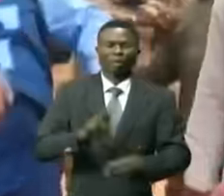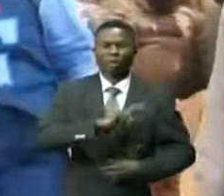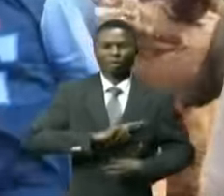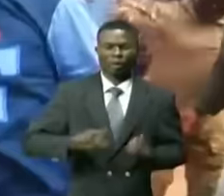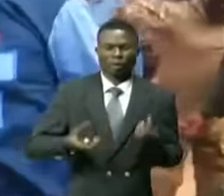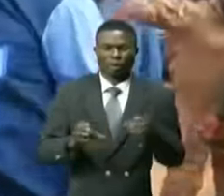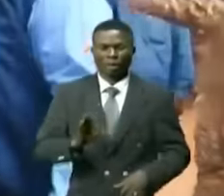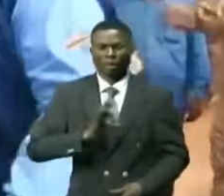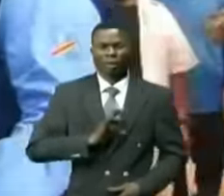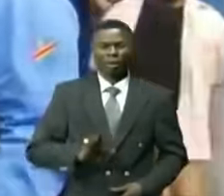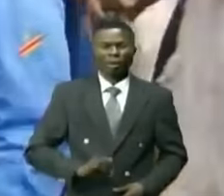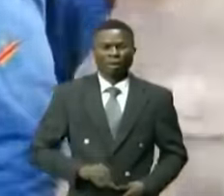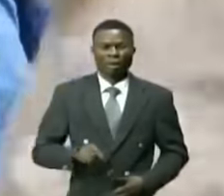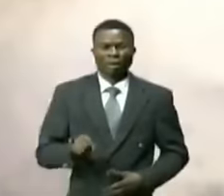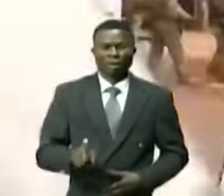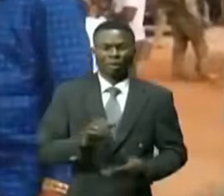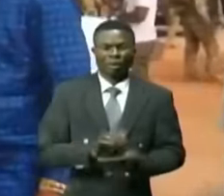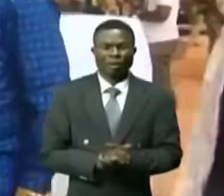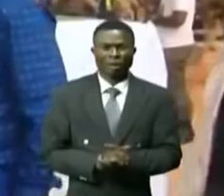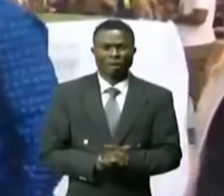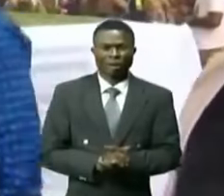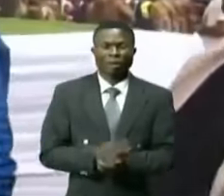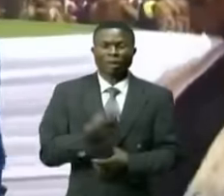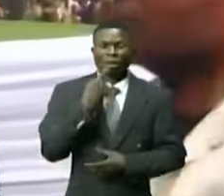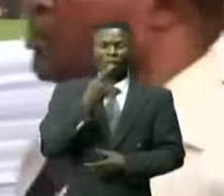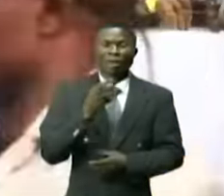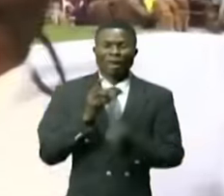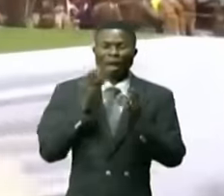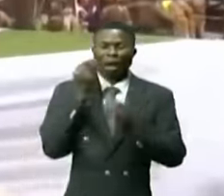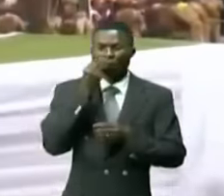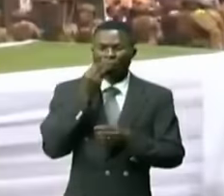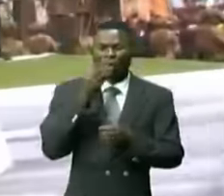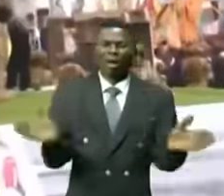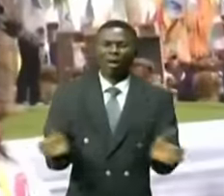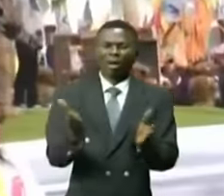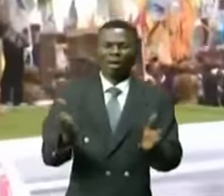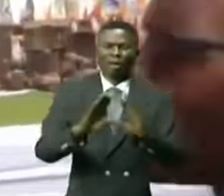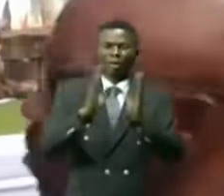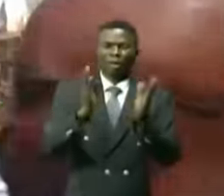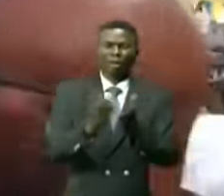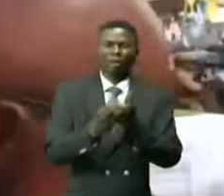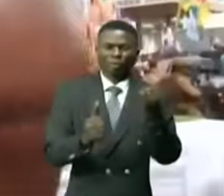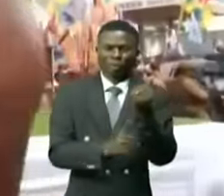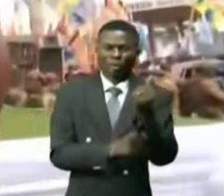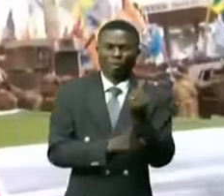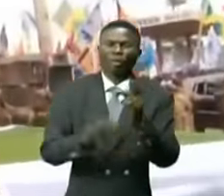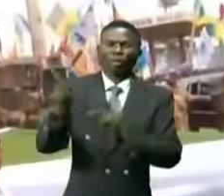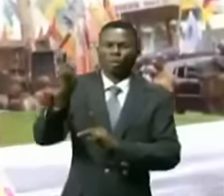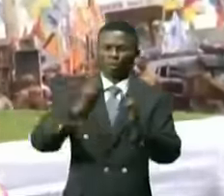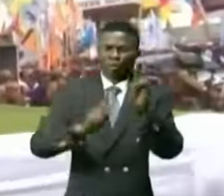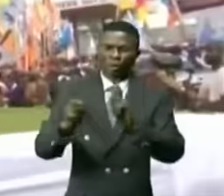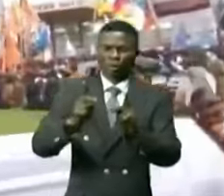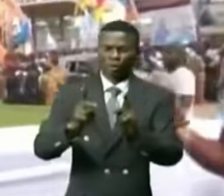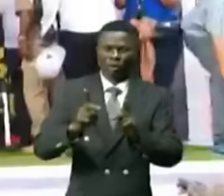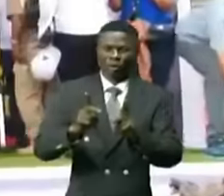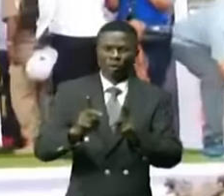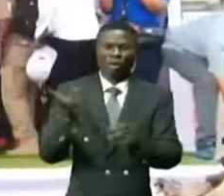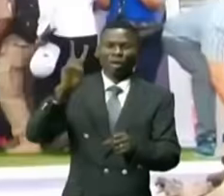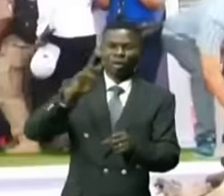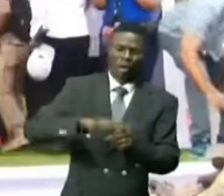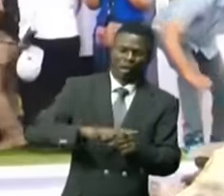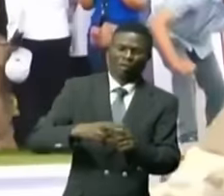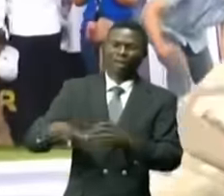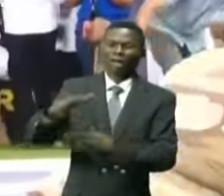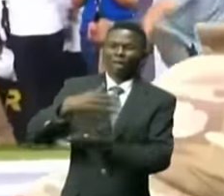Félix Antoine Tshisekedi Tshilombo a eu de mots forts, de réconfort à l'endroit de cette population victime de la